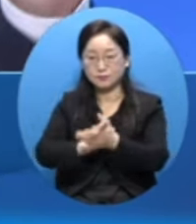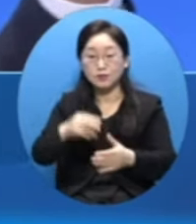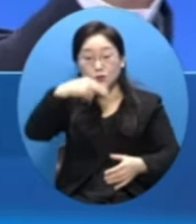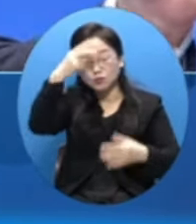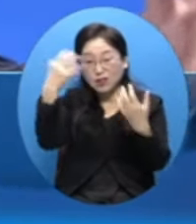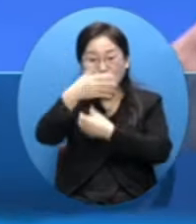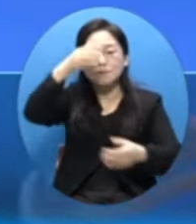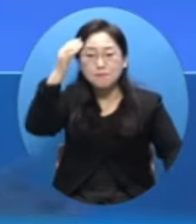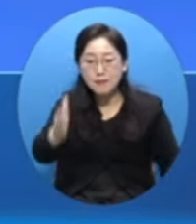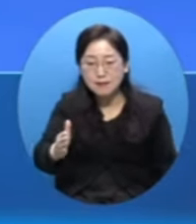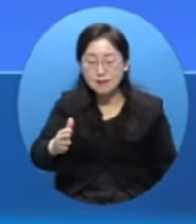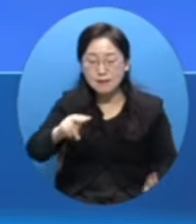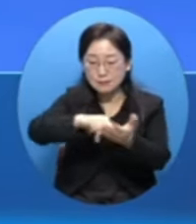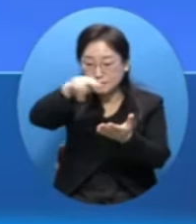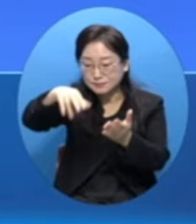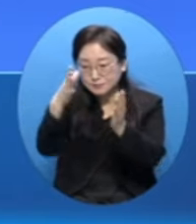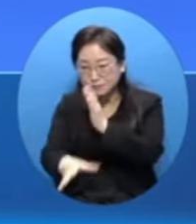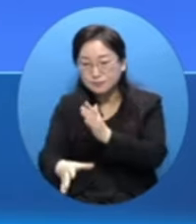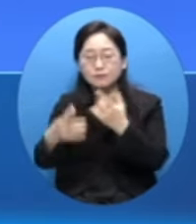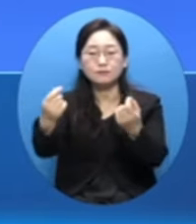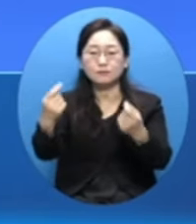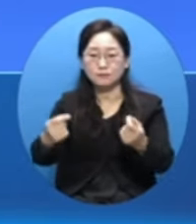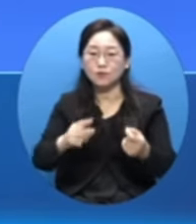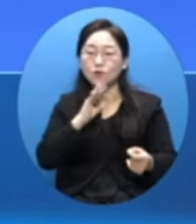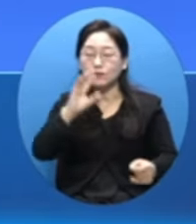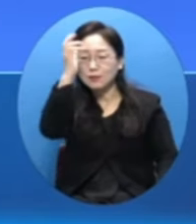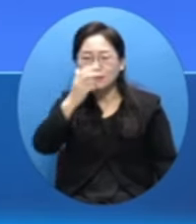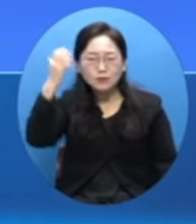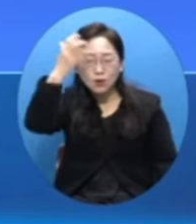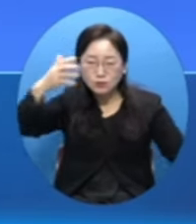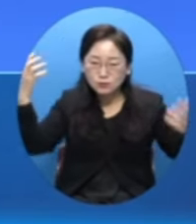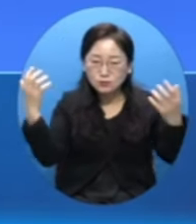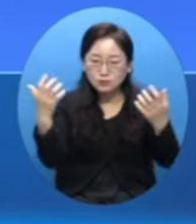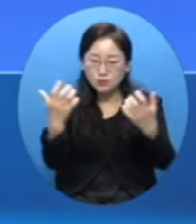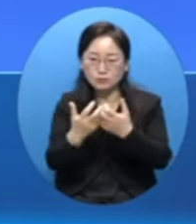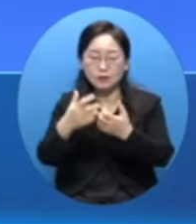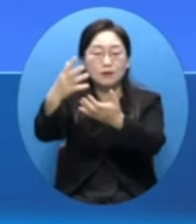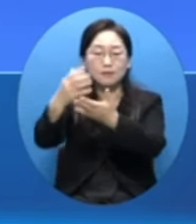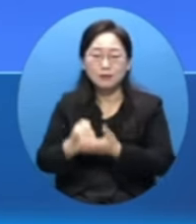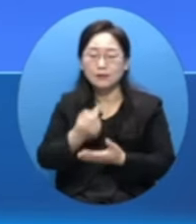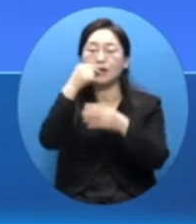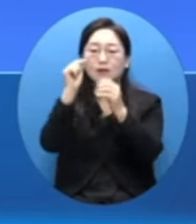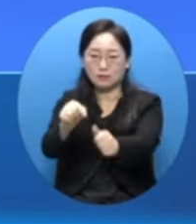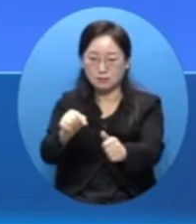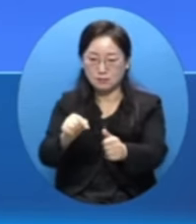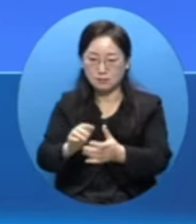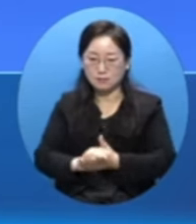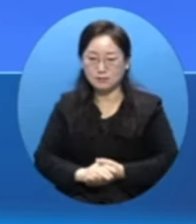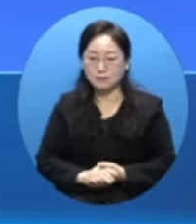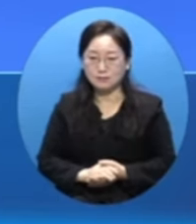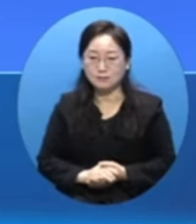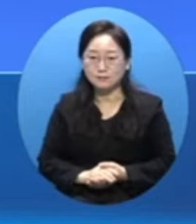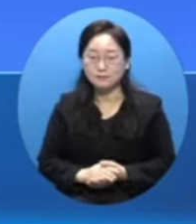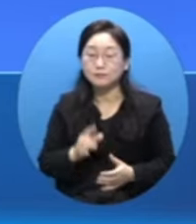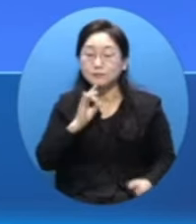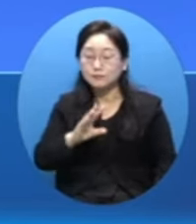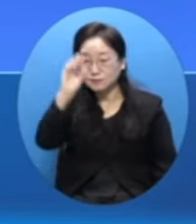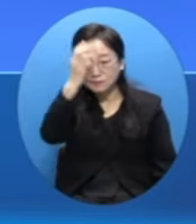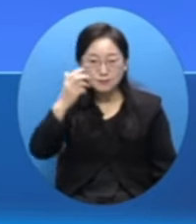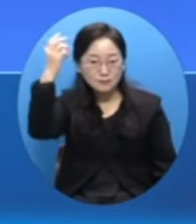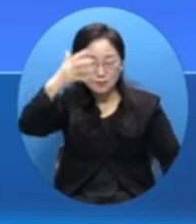취하지 말라. 이는 방탕한 것이니 오직 성령으로 충만함을 받으라.